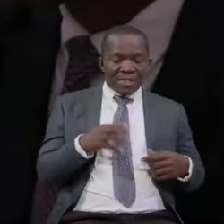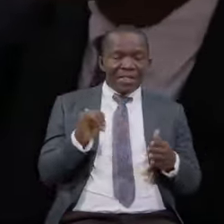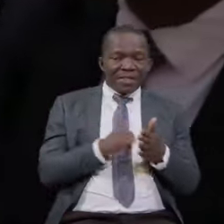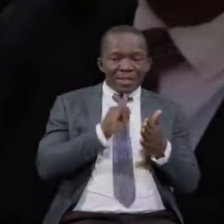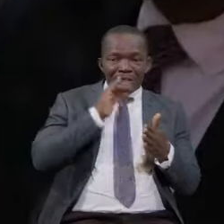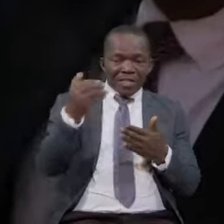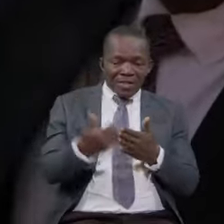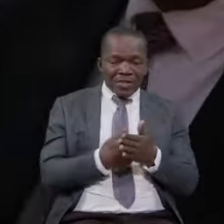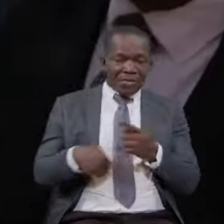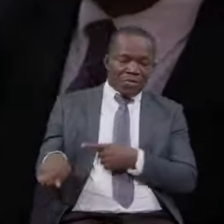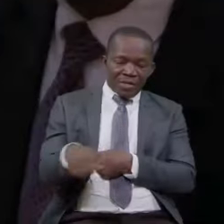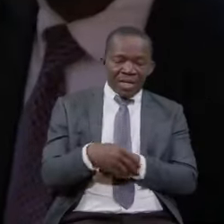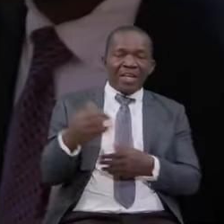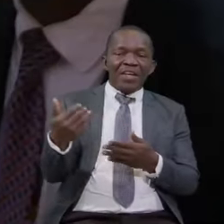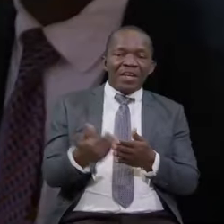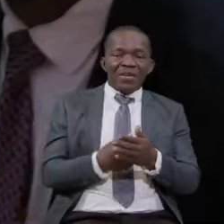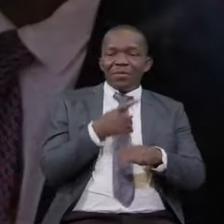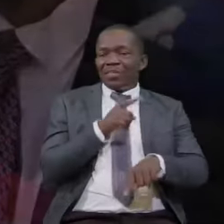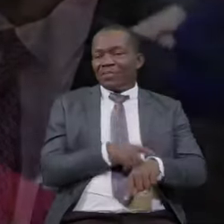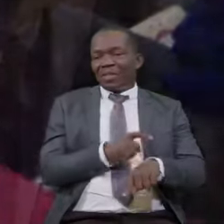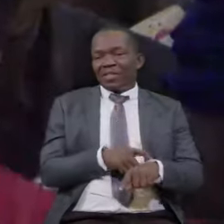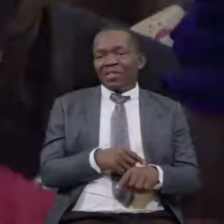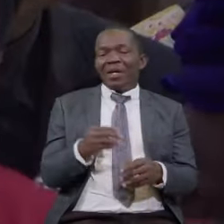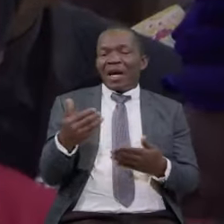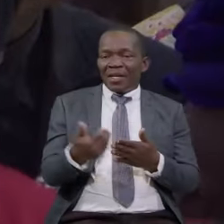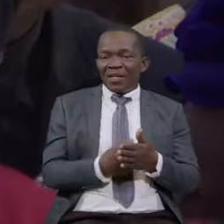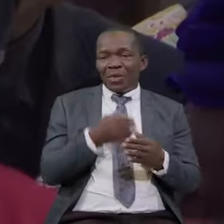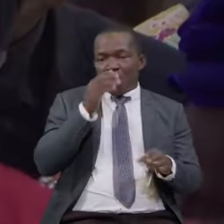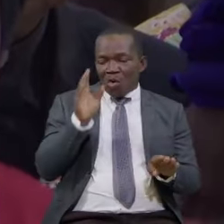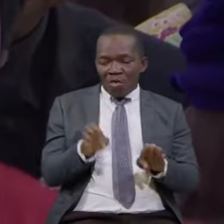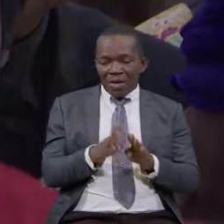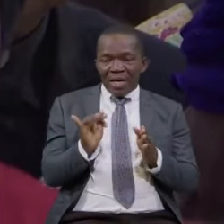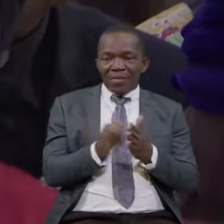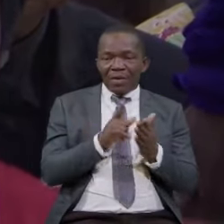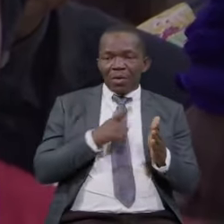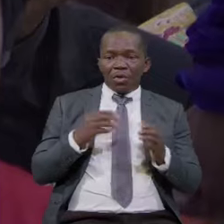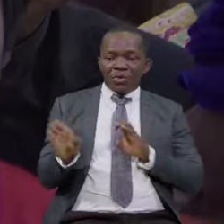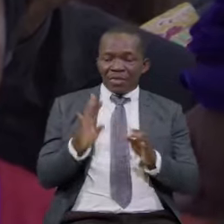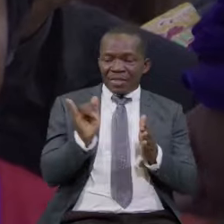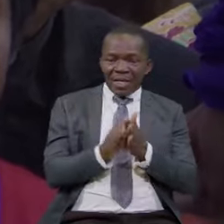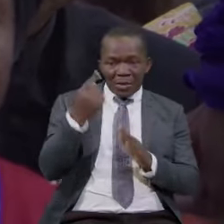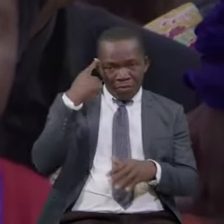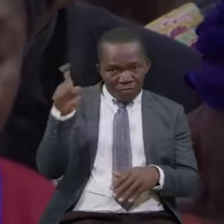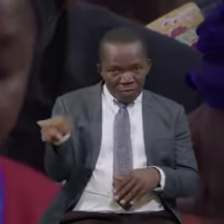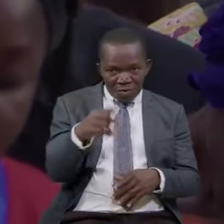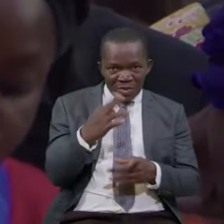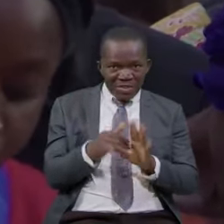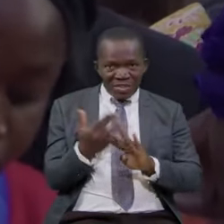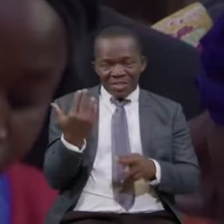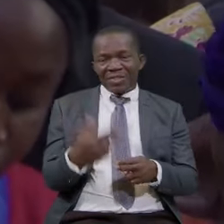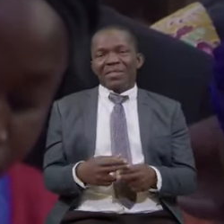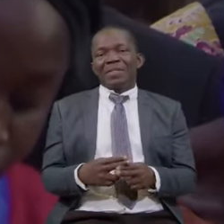c'est c'est une nouvelle alliance et le Seigneur l'accomplira dans ta vie au nom de Jésus 2èe élément